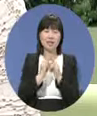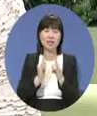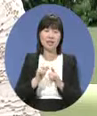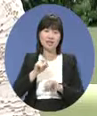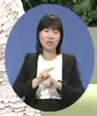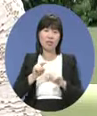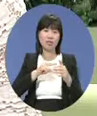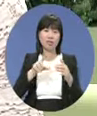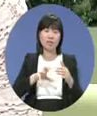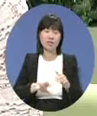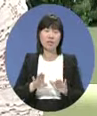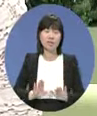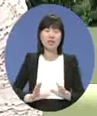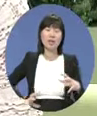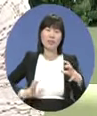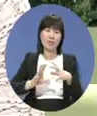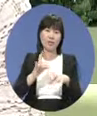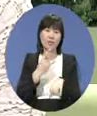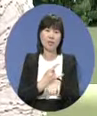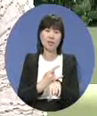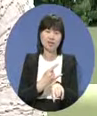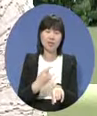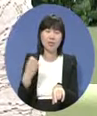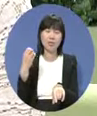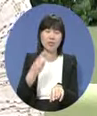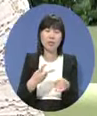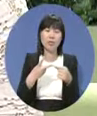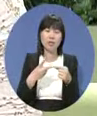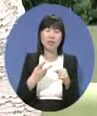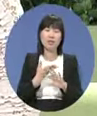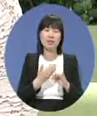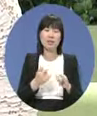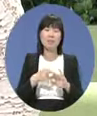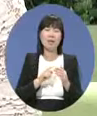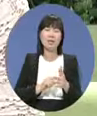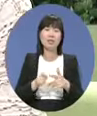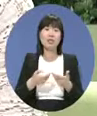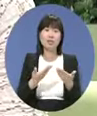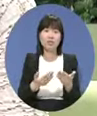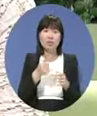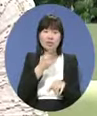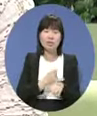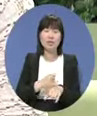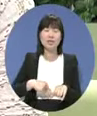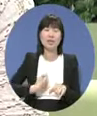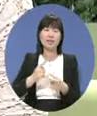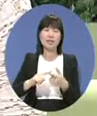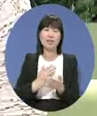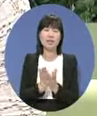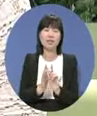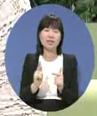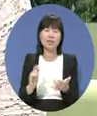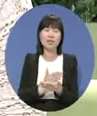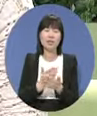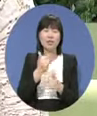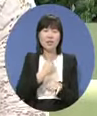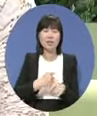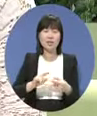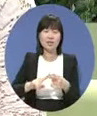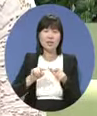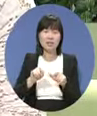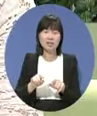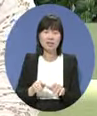사회성 중에서도 협동하는 거, 그 다음에 다른 사람 마음 이해해 주는 거, 그리고 자신의 것들을 나누는 거 이런 것들이